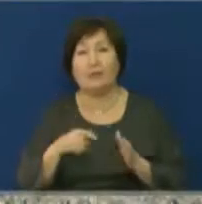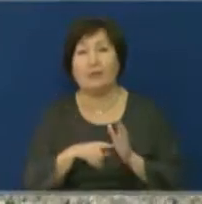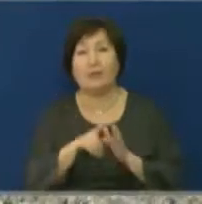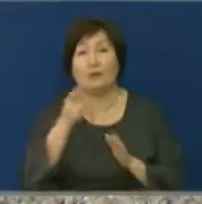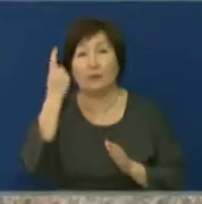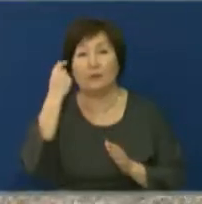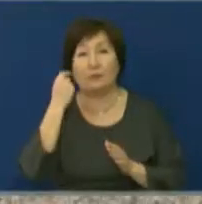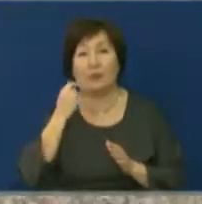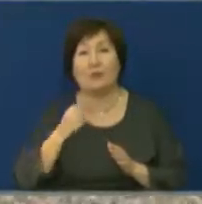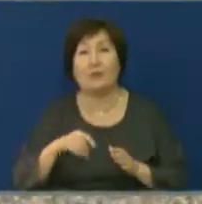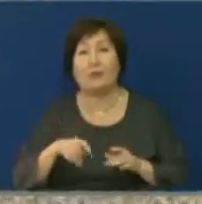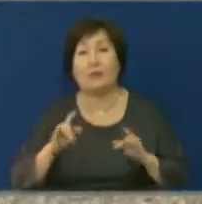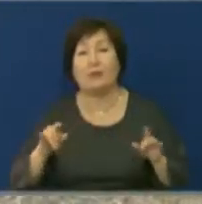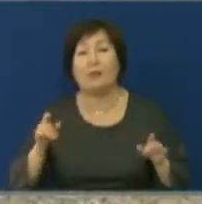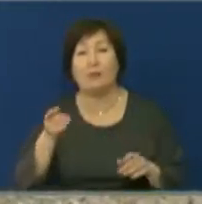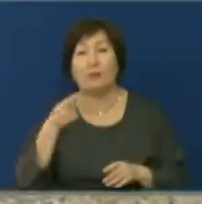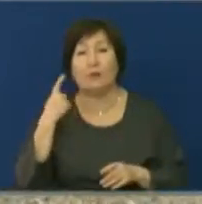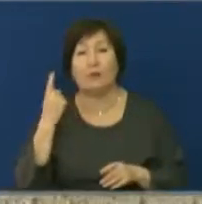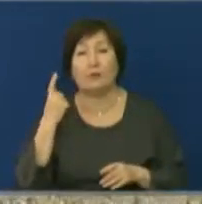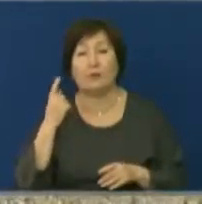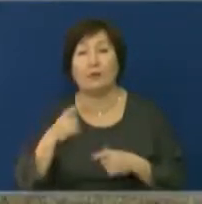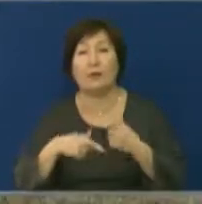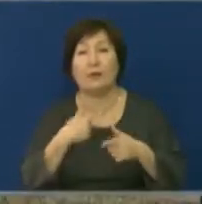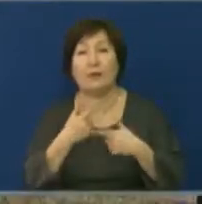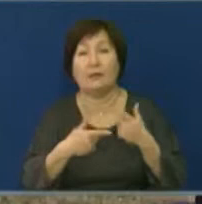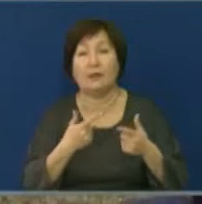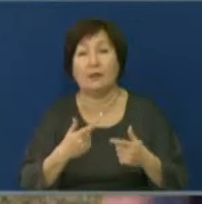сейчас растет число тех, кто интересуется верховой ездой.